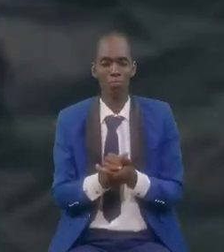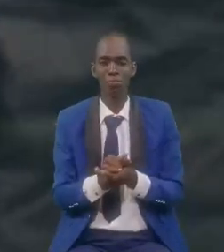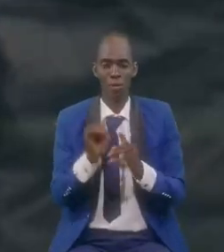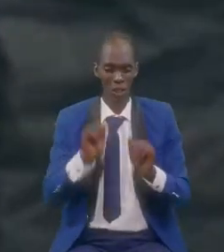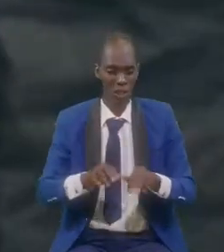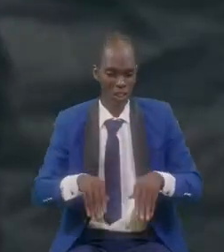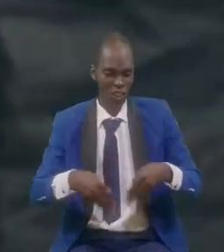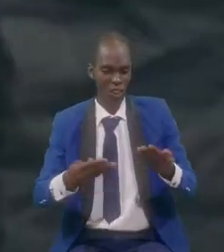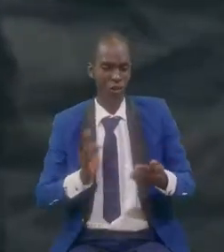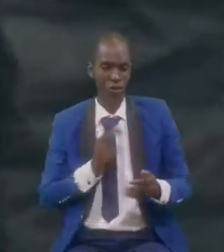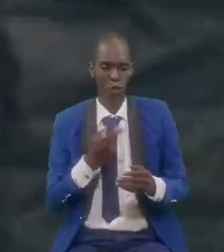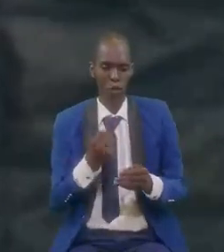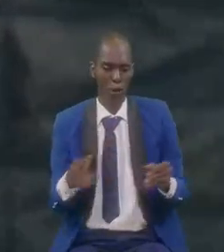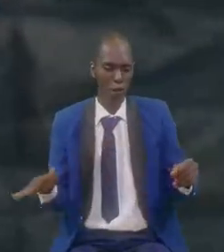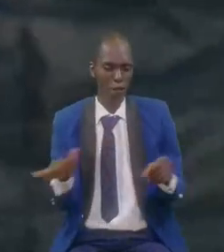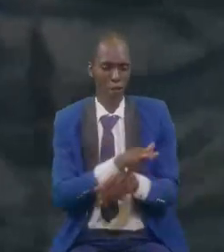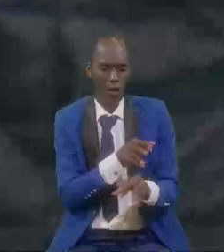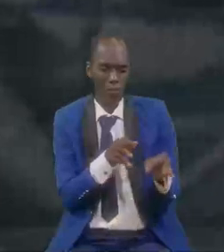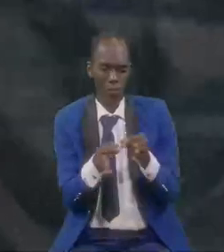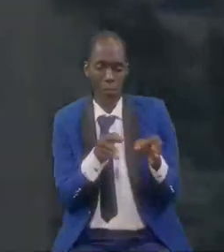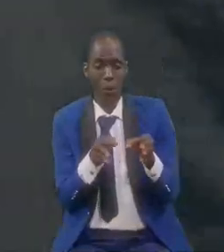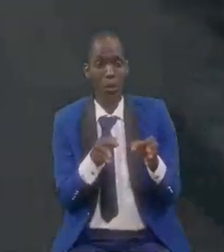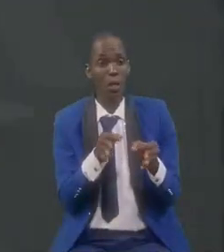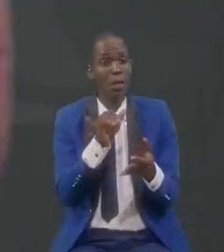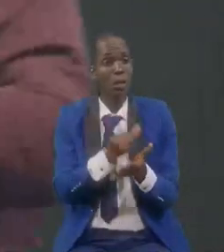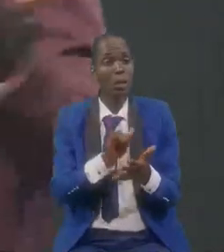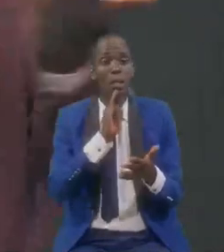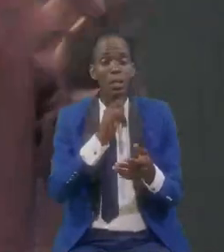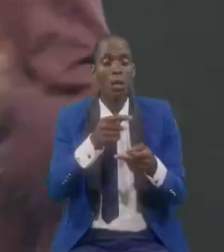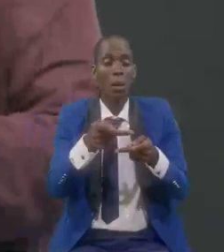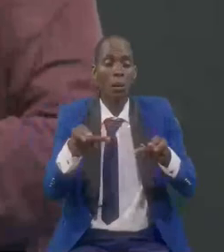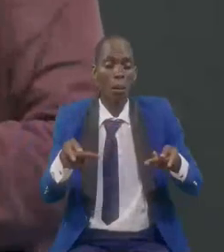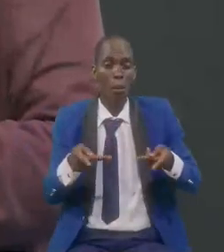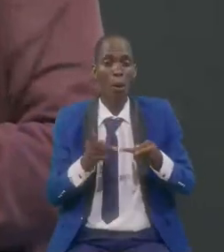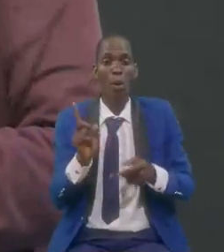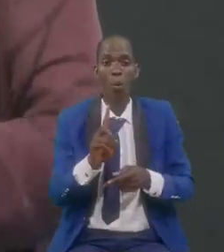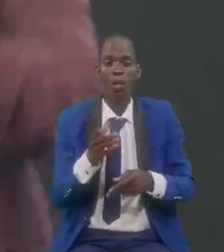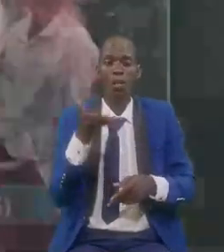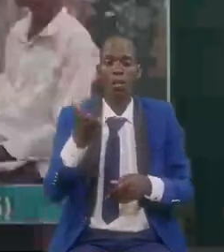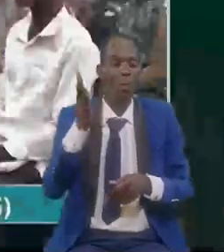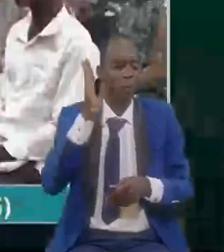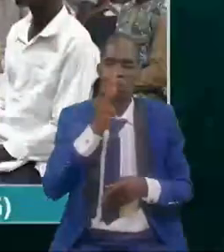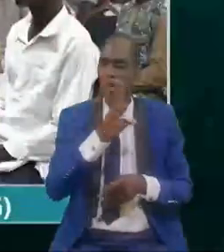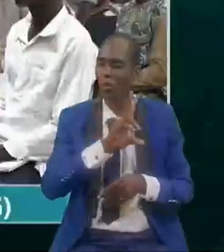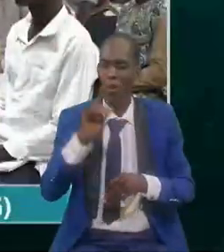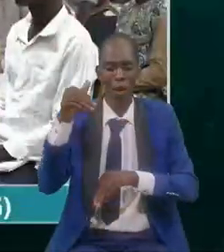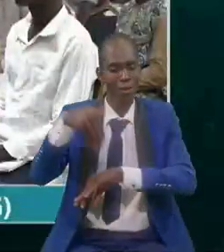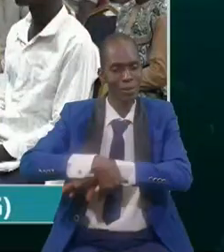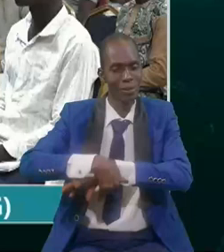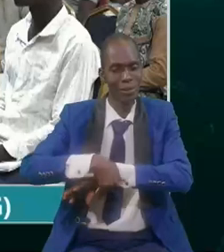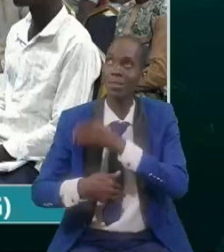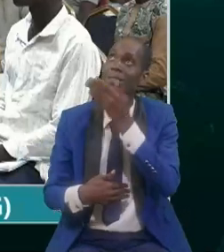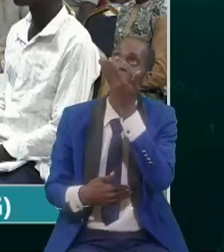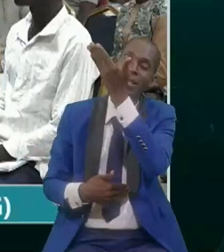puissent nous donner la pleine description. Ça, c'est le lieu où il n'y aura pas de nuit. C'est le lieu